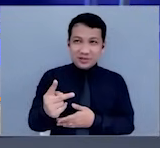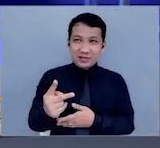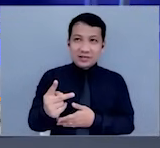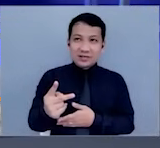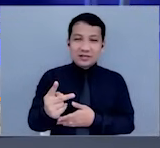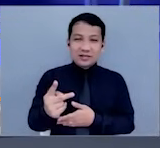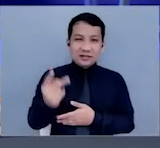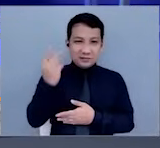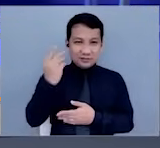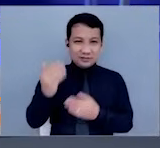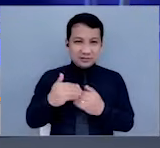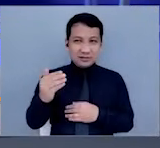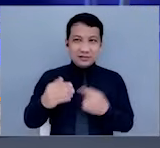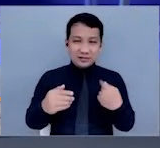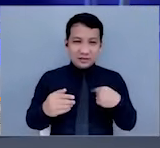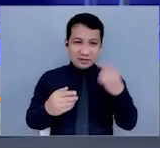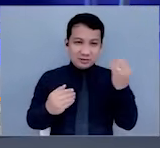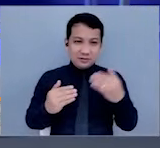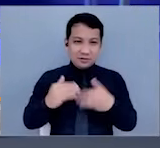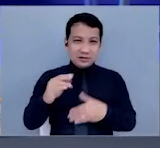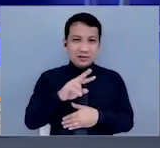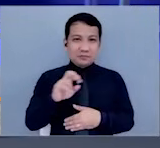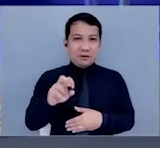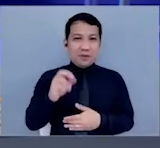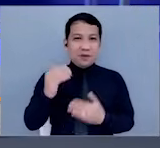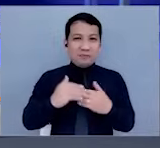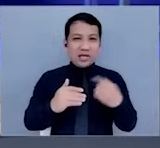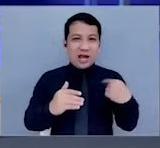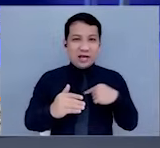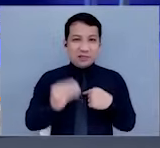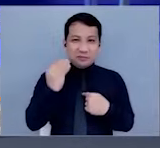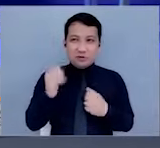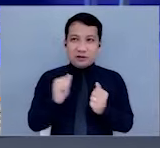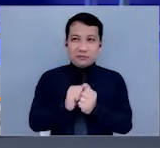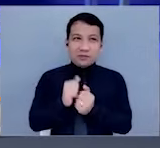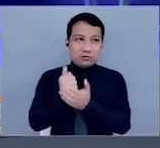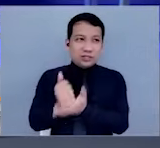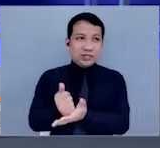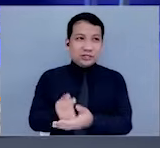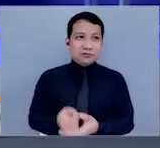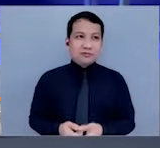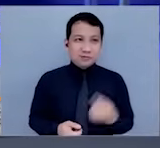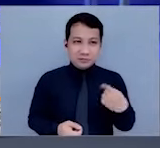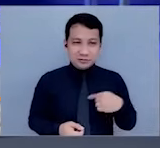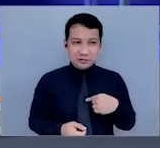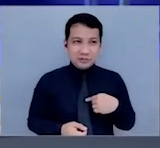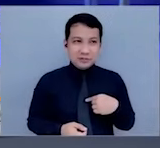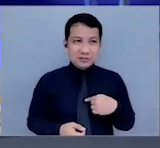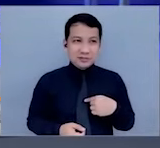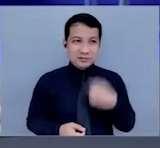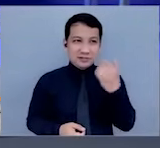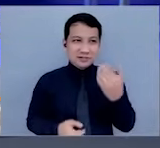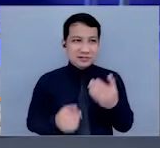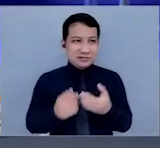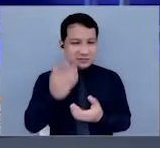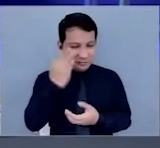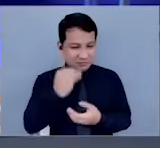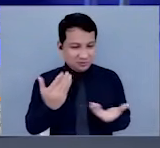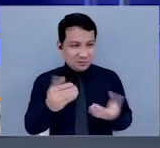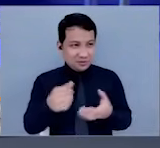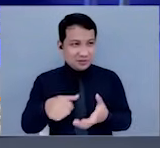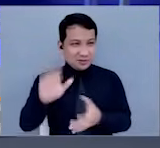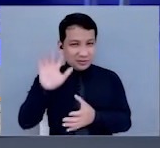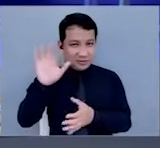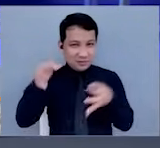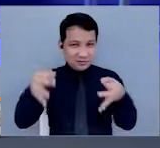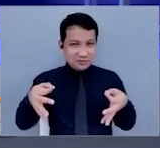mayigit 223,000 pesos habang natutulog. Ang ilan sa pinagbibili niya, basketball court lang naman.